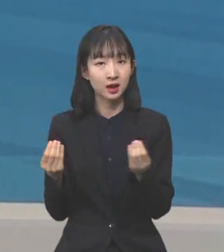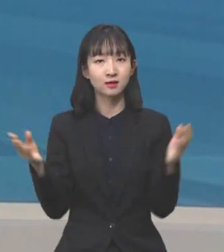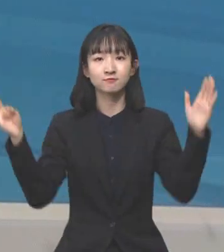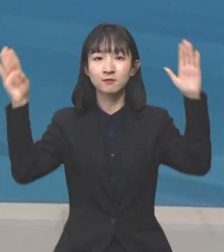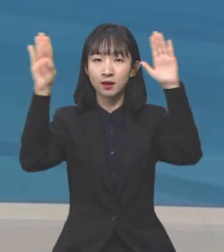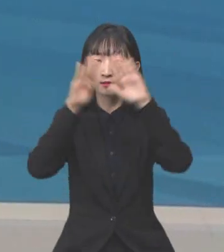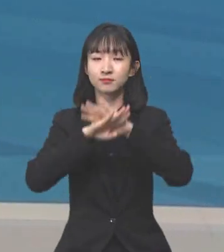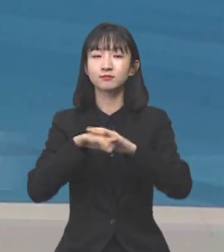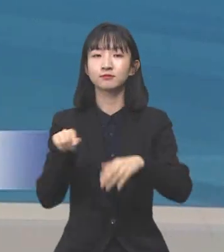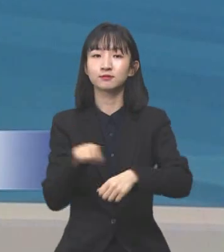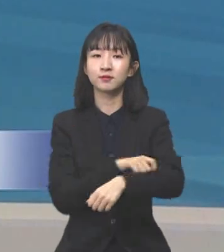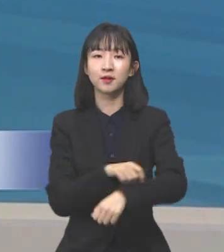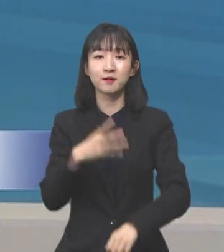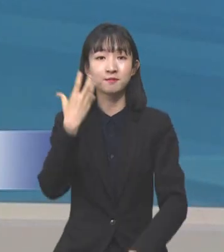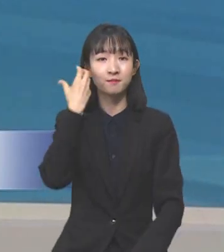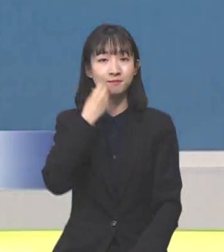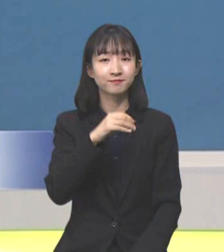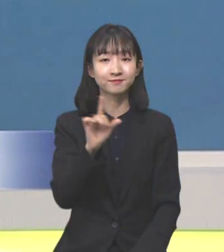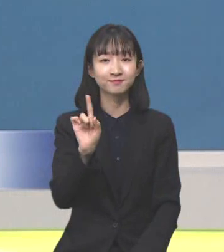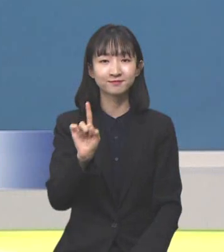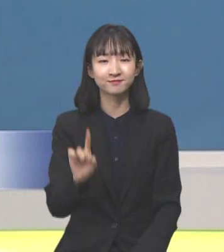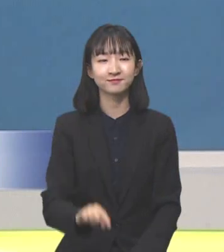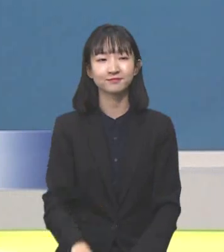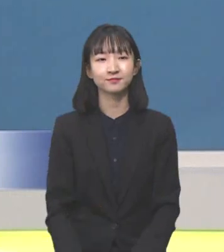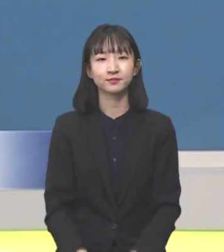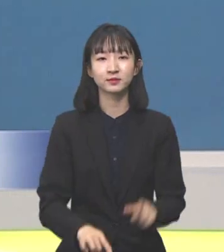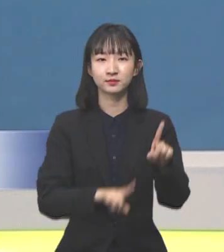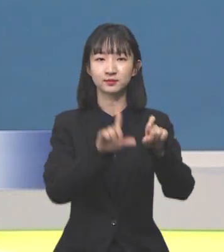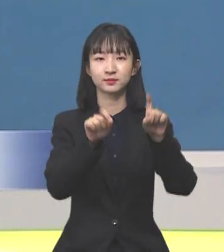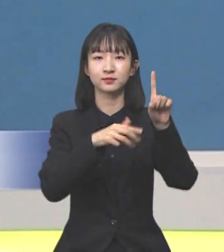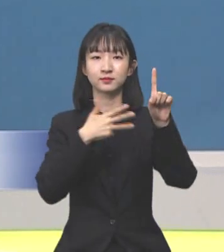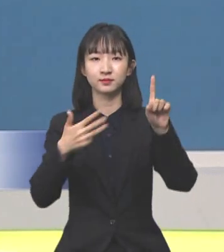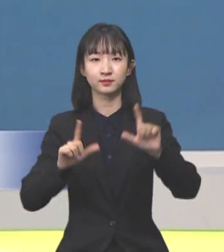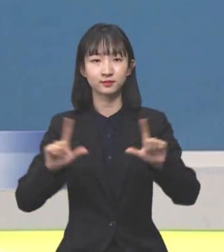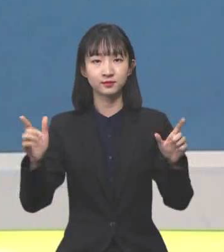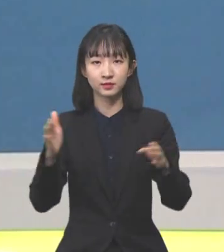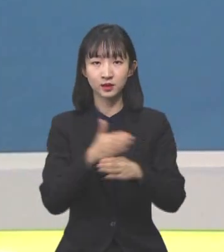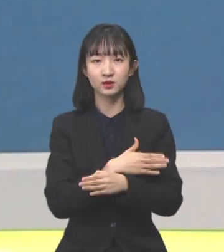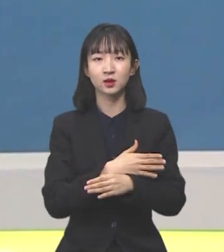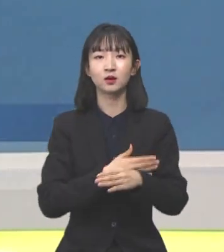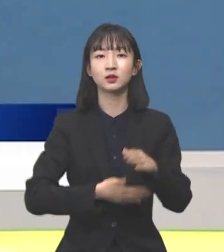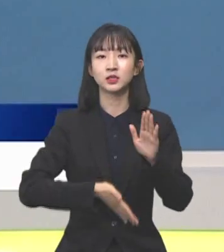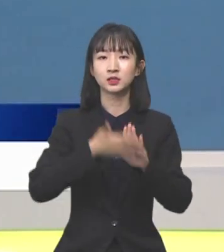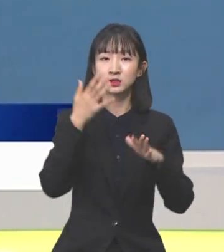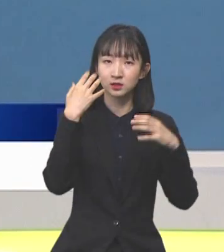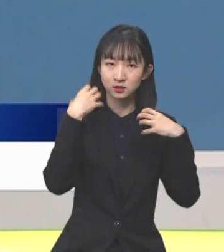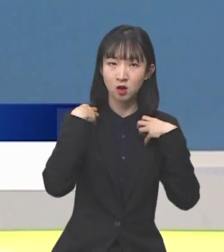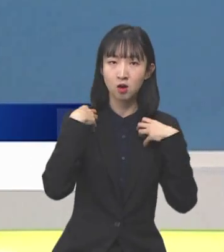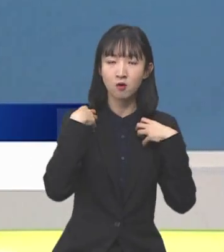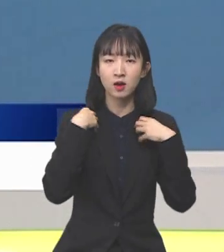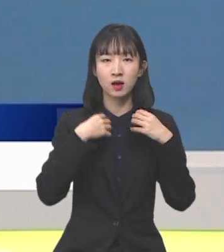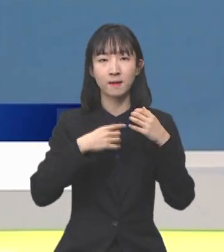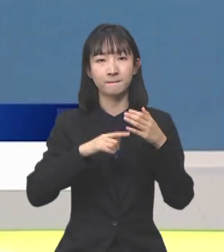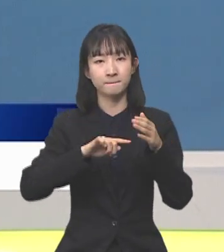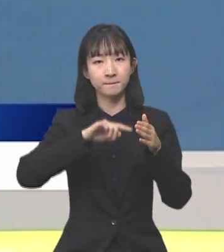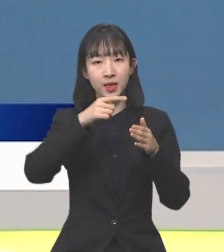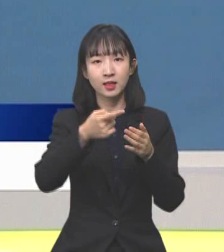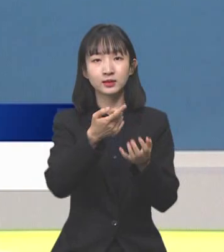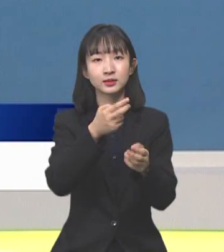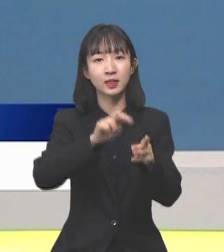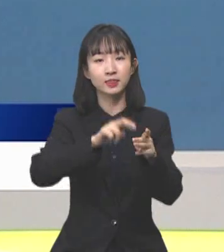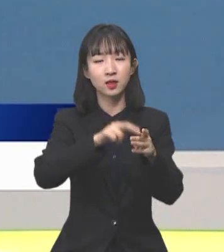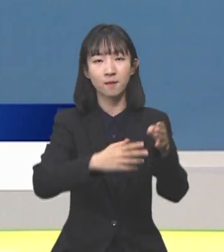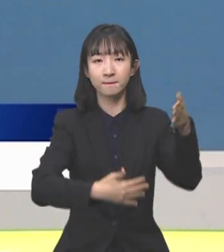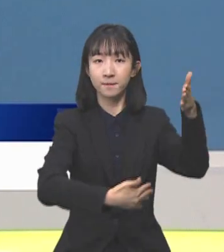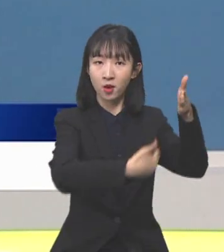또 다른 특별한 매력 으로 탈바꿈 한다면서요 4 11월 8일 부터는 청사와 데이터 센터 벽면은 무대로 주말마다